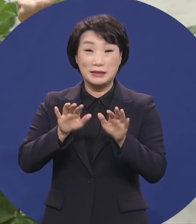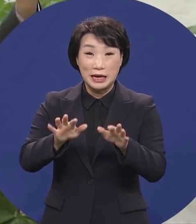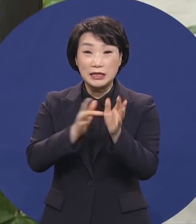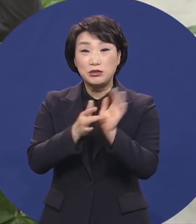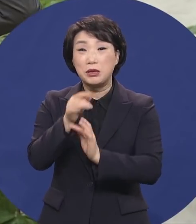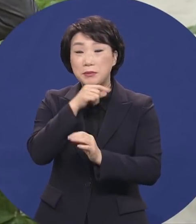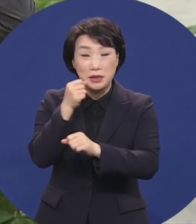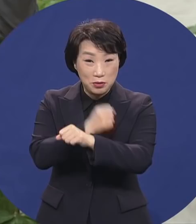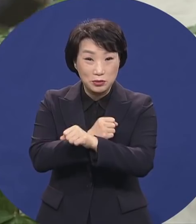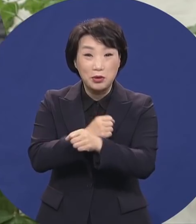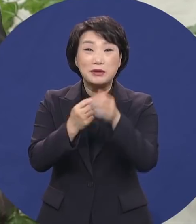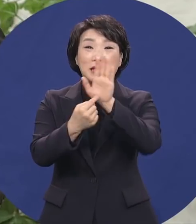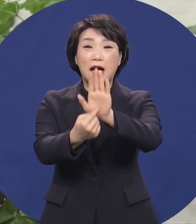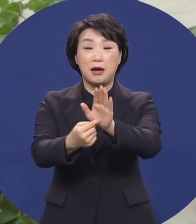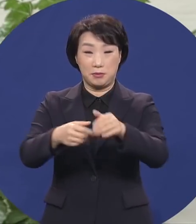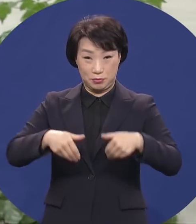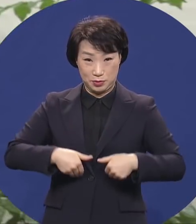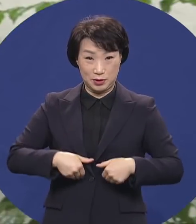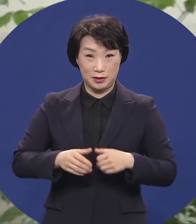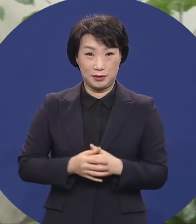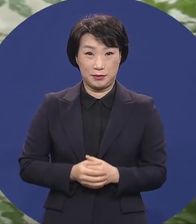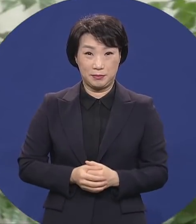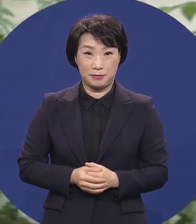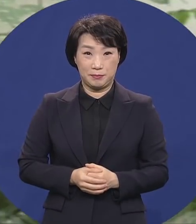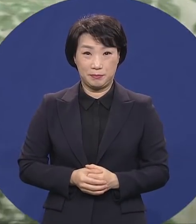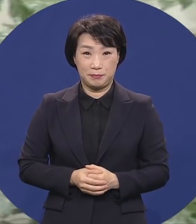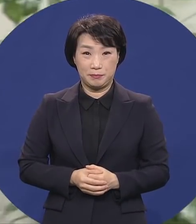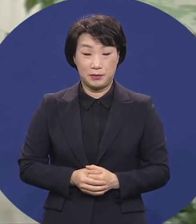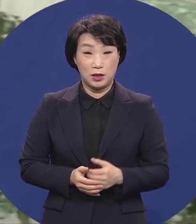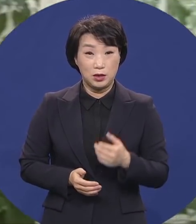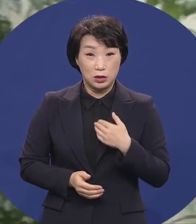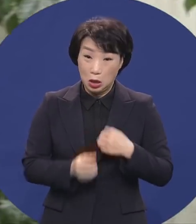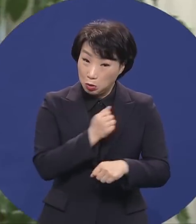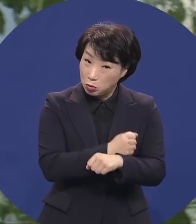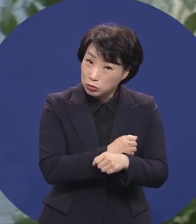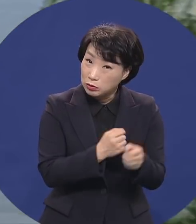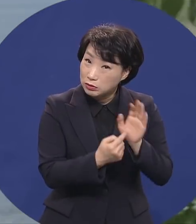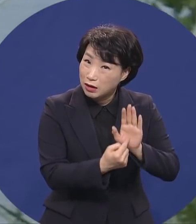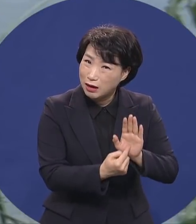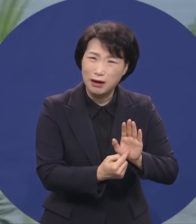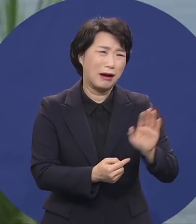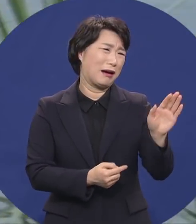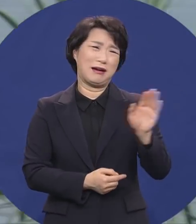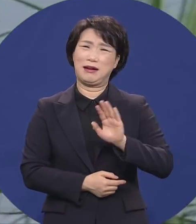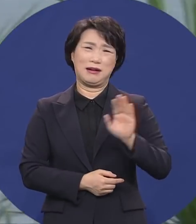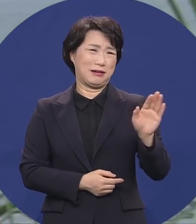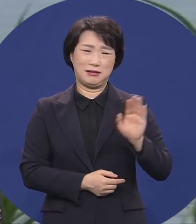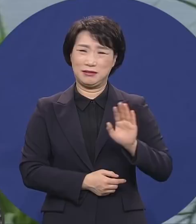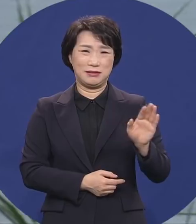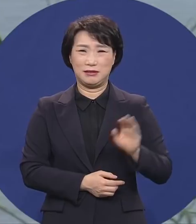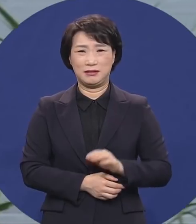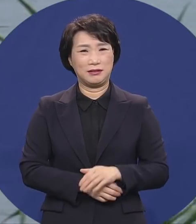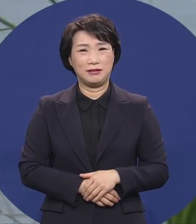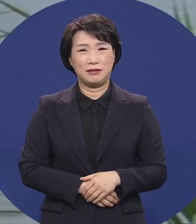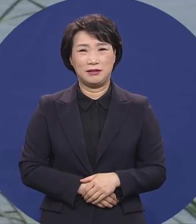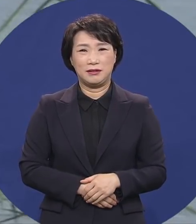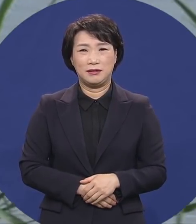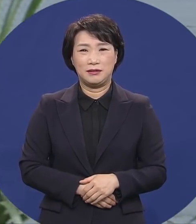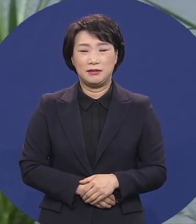피의 공로를 드러내려고 하는 것이지 내 공로를 드러내려고 하는 것은 결코 아니라는